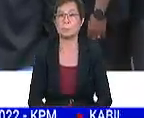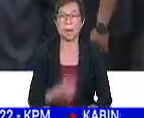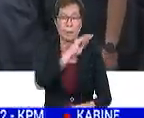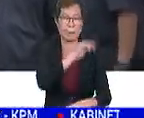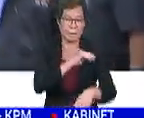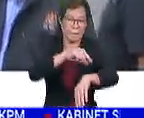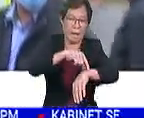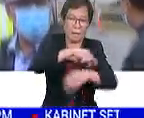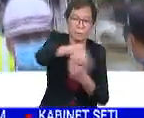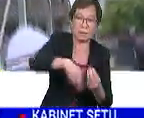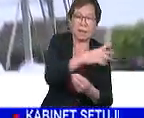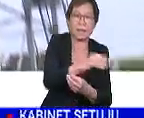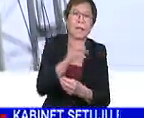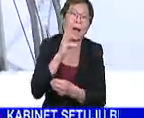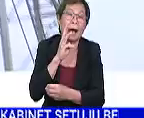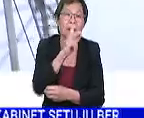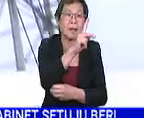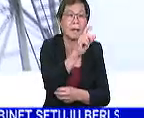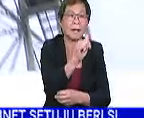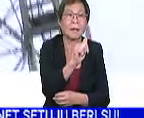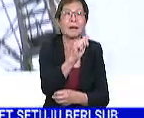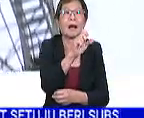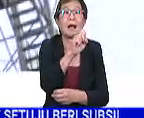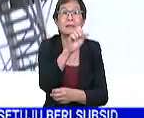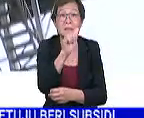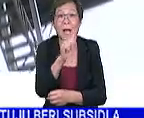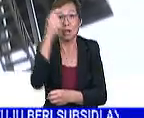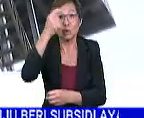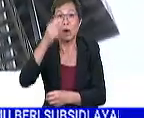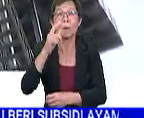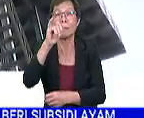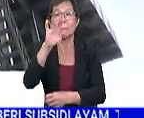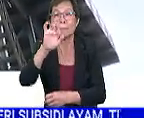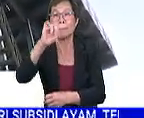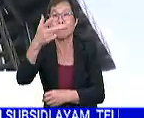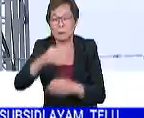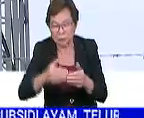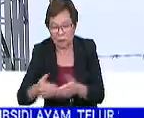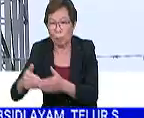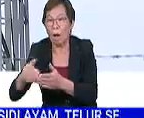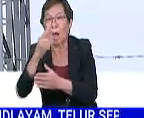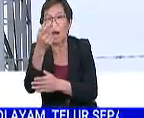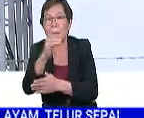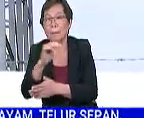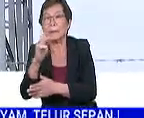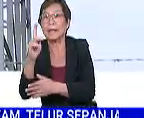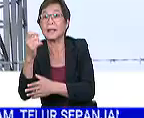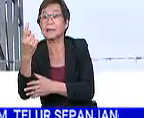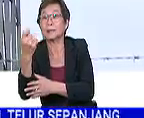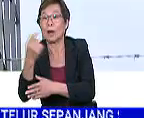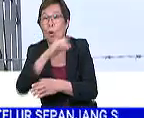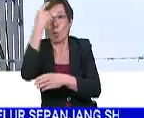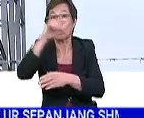menteri alam sekitar dan air Datuk Seri Tuan Ibrahim Tuan Man berkata ia sambungan rancangan Malaysia ke-11 untuk seluruh negeri